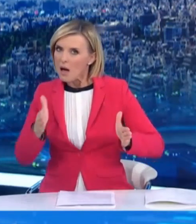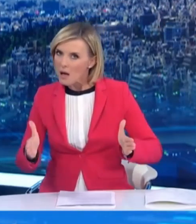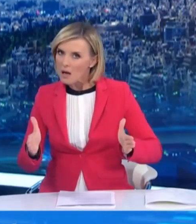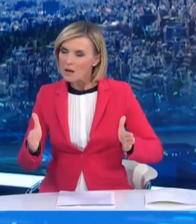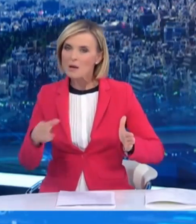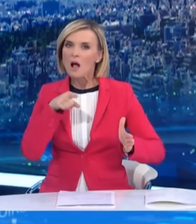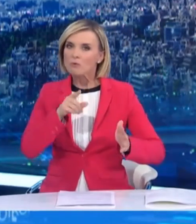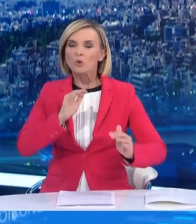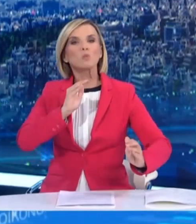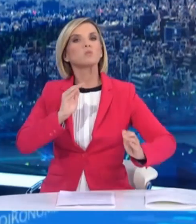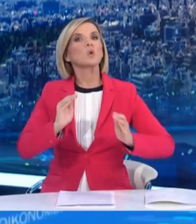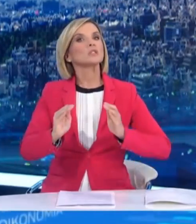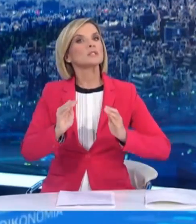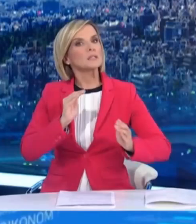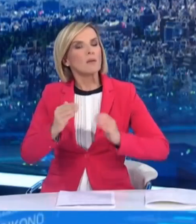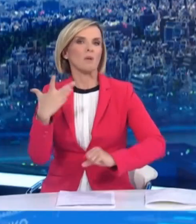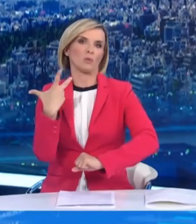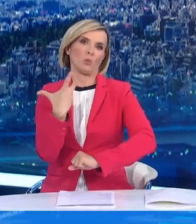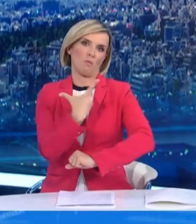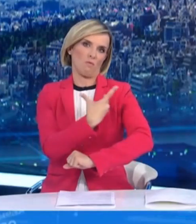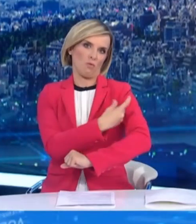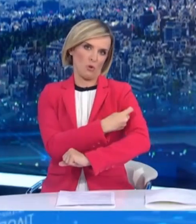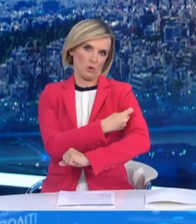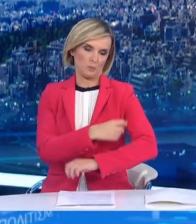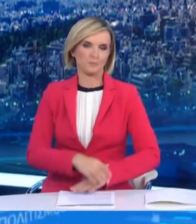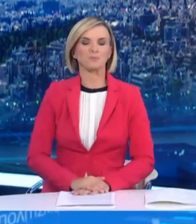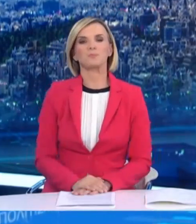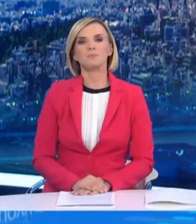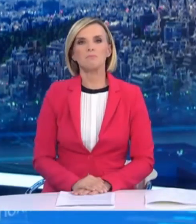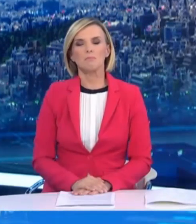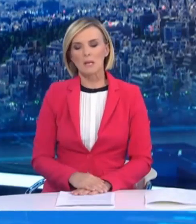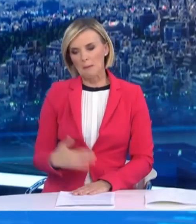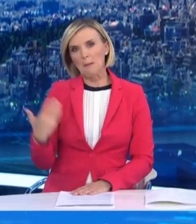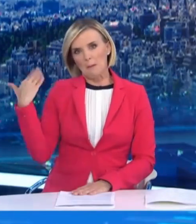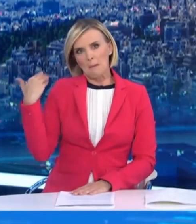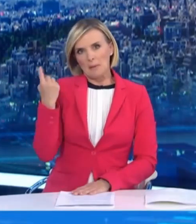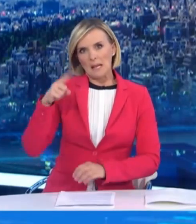επιμακρύνουν το διάστημα της προστασίας. Πριν λίγες όμως ημέρες